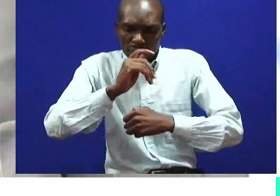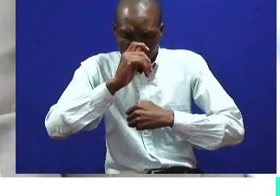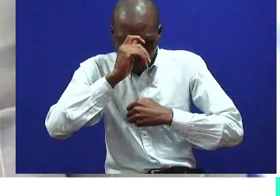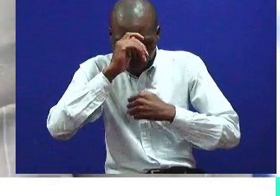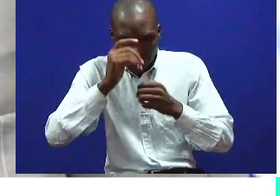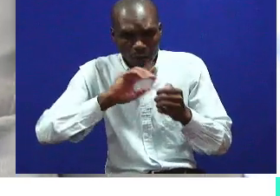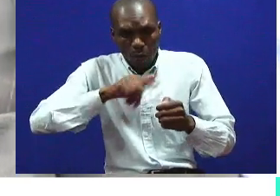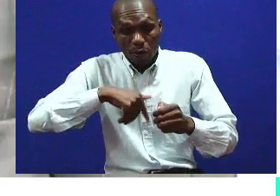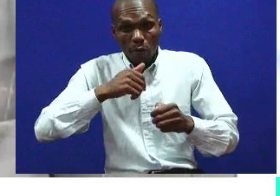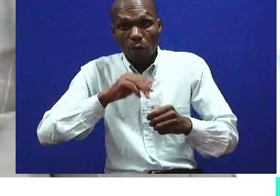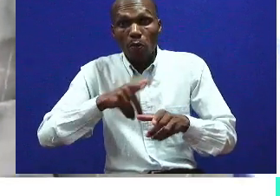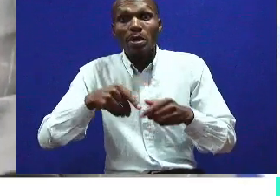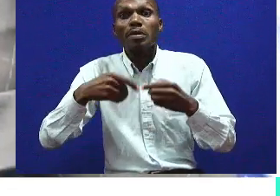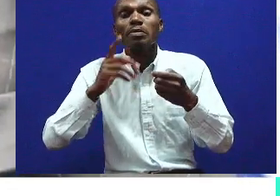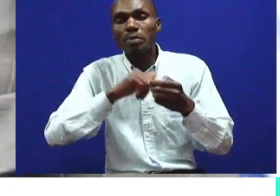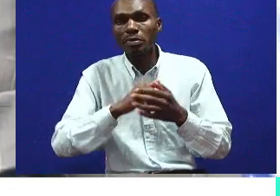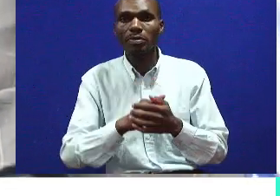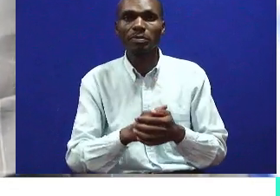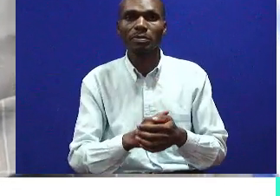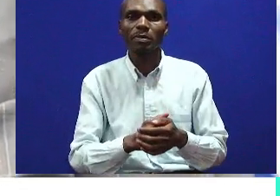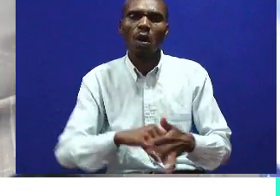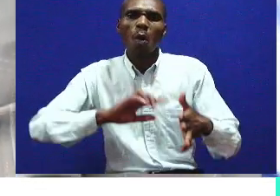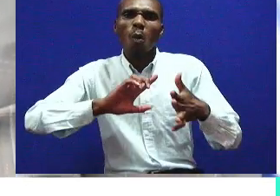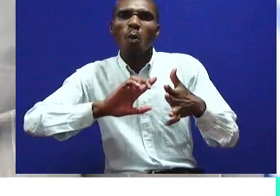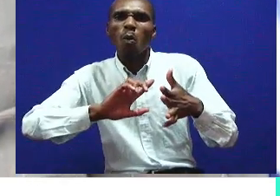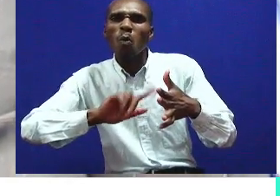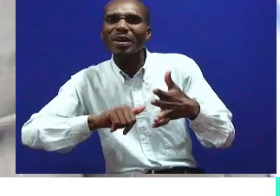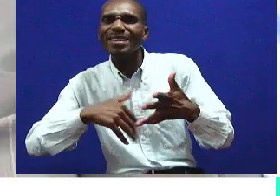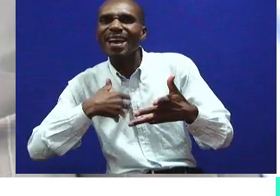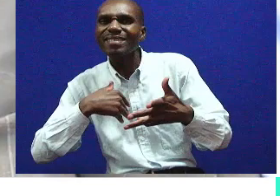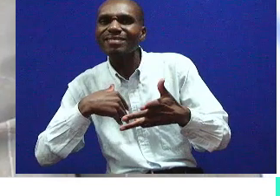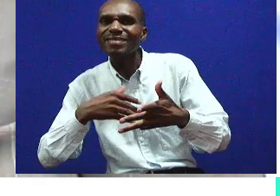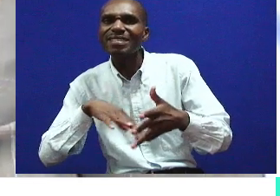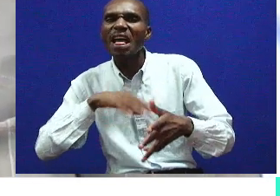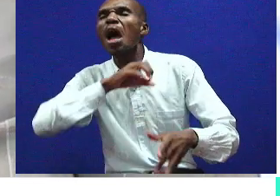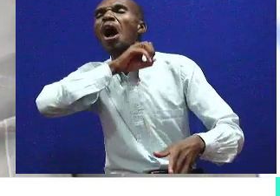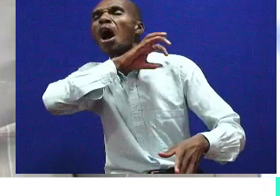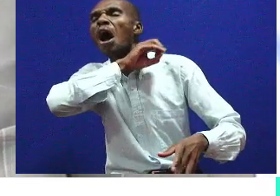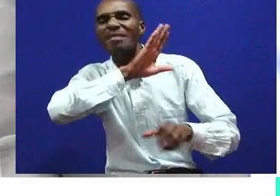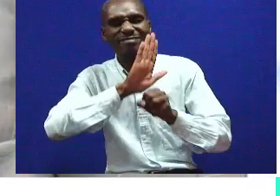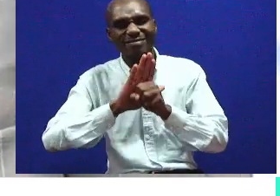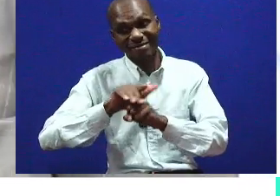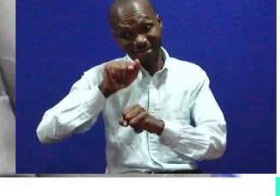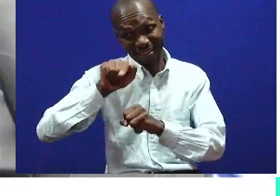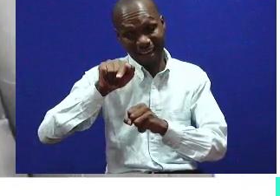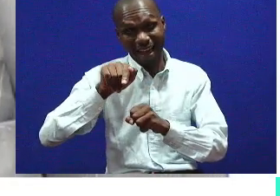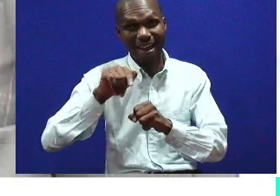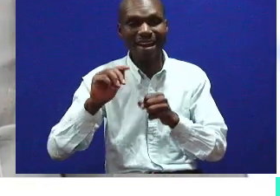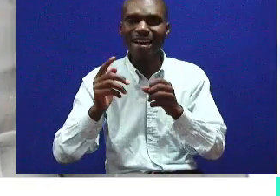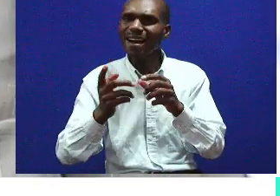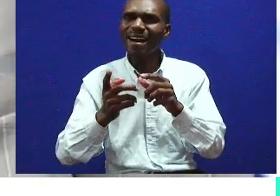sisi wenyewe tumempea yale ambaye ule uchochezi ambao alifanya kule Itieri